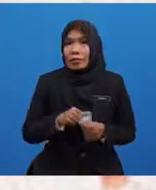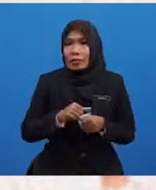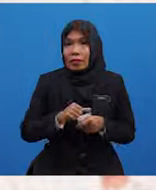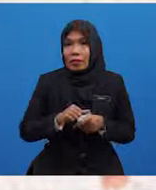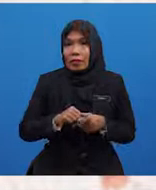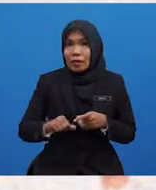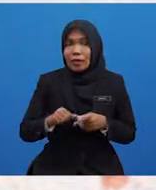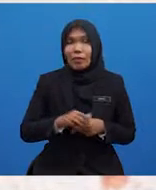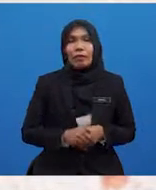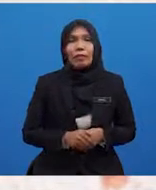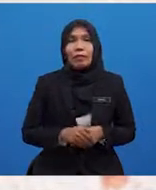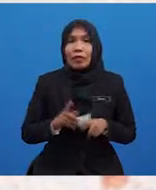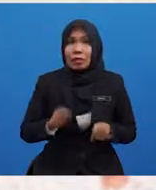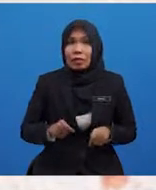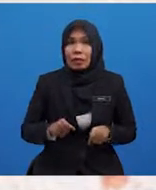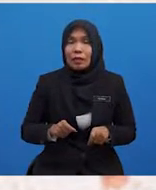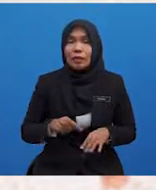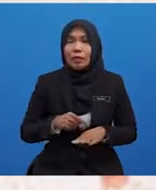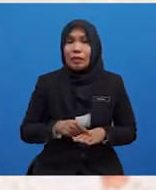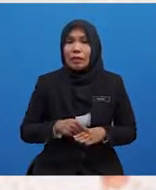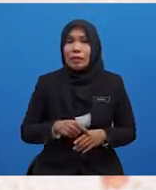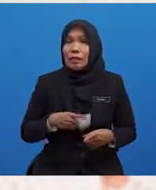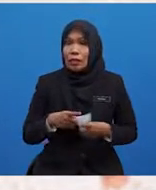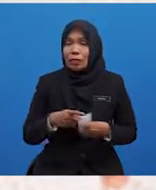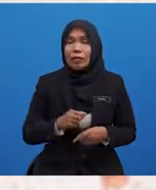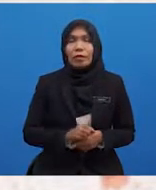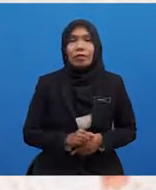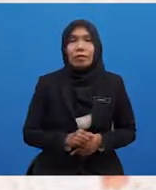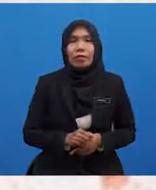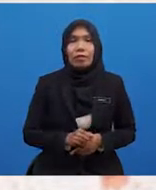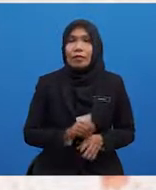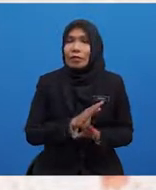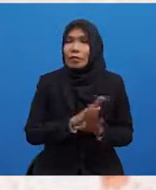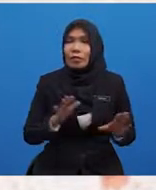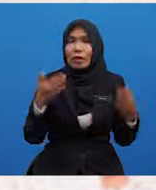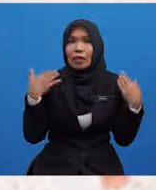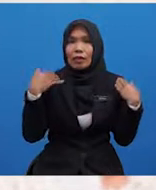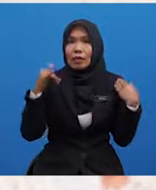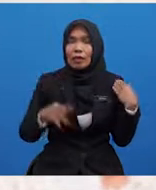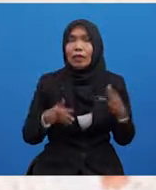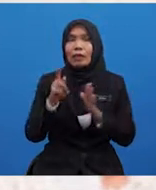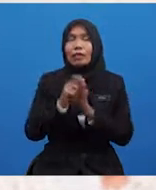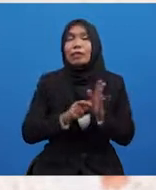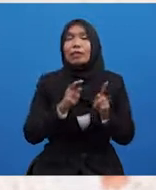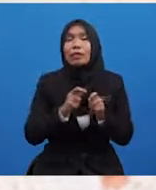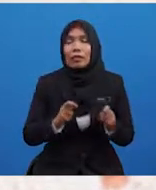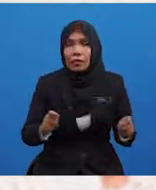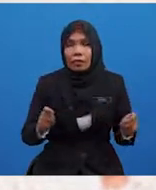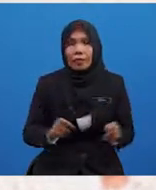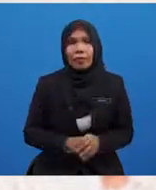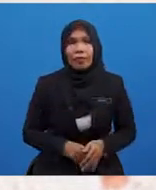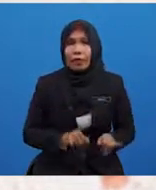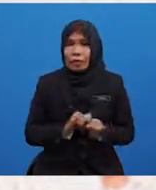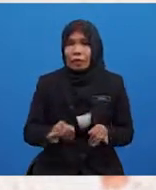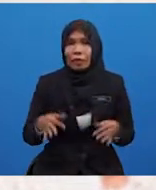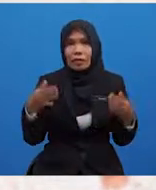dilalui. Tidak ada bahagian yang akan tertinggal. Sekiranya ada bahagian yang